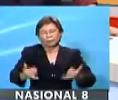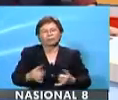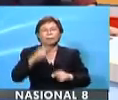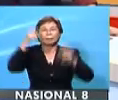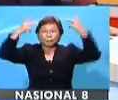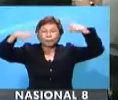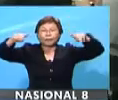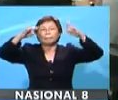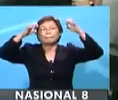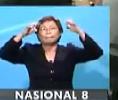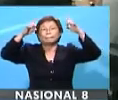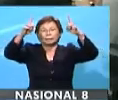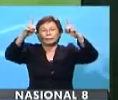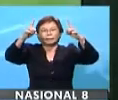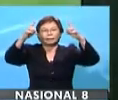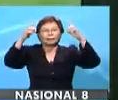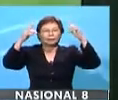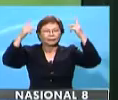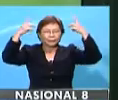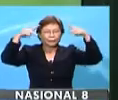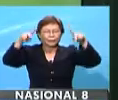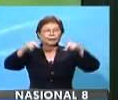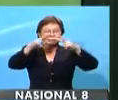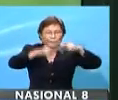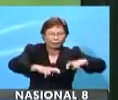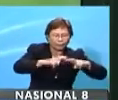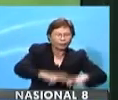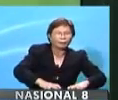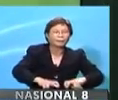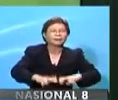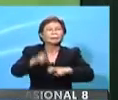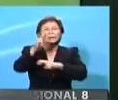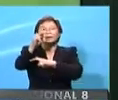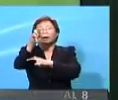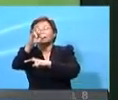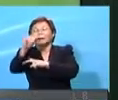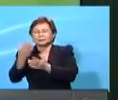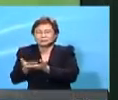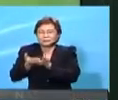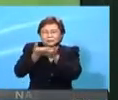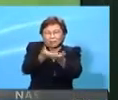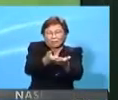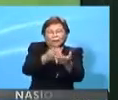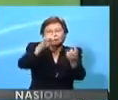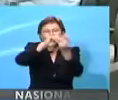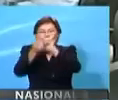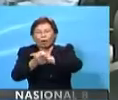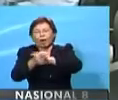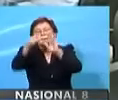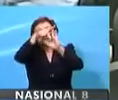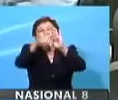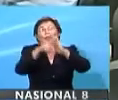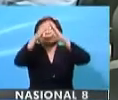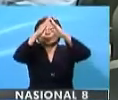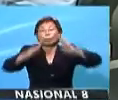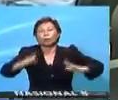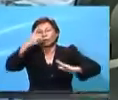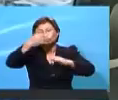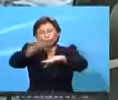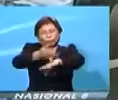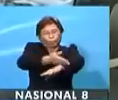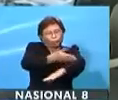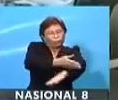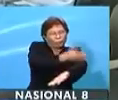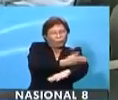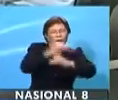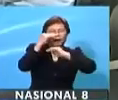pengarah penyelidikan program bandar KRI, Dr. Suraya Ismail mencadangkan perubahan polisi perumahan bagi memperbaiki